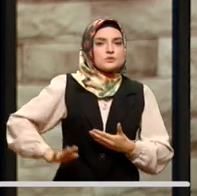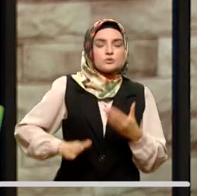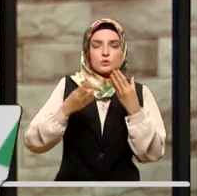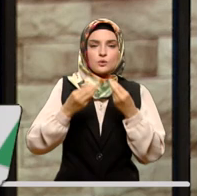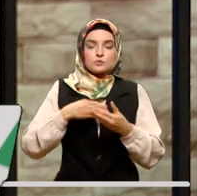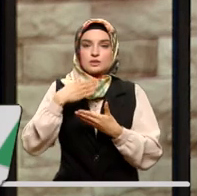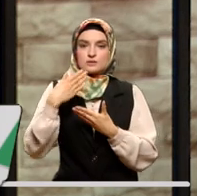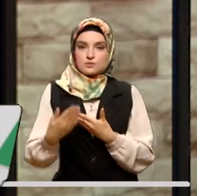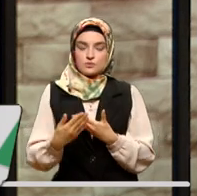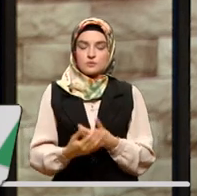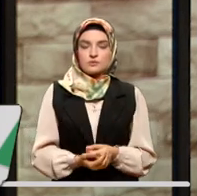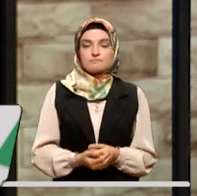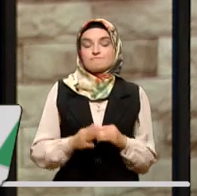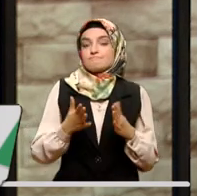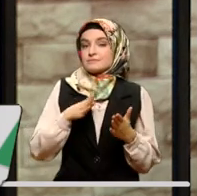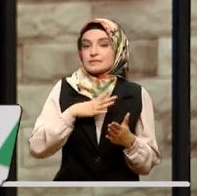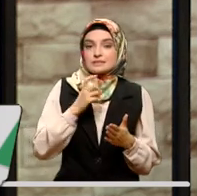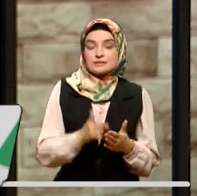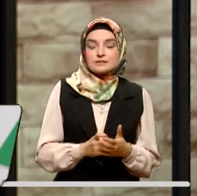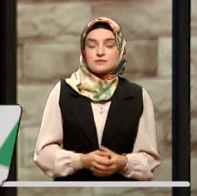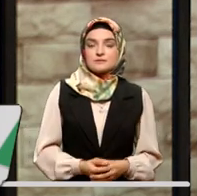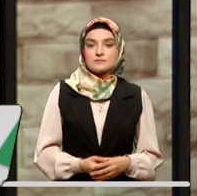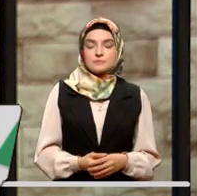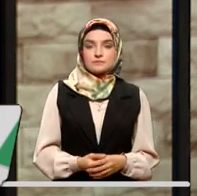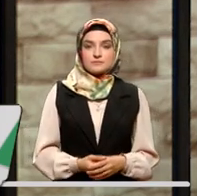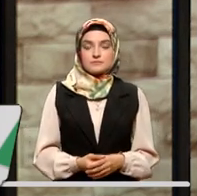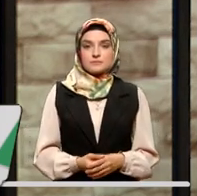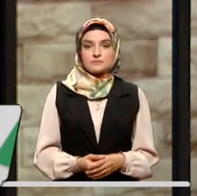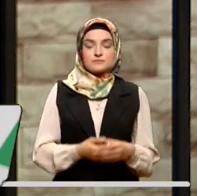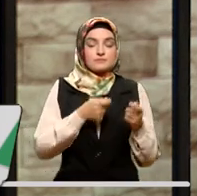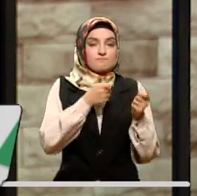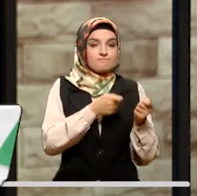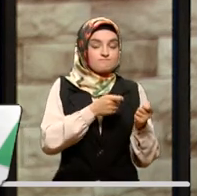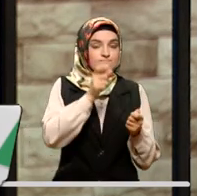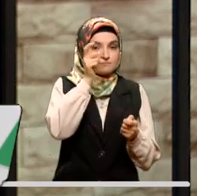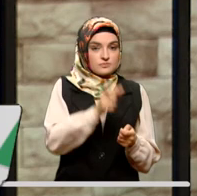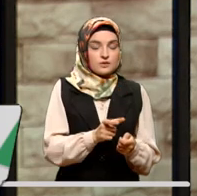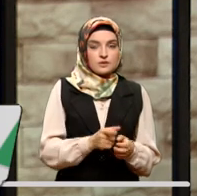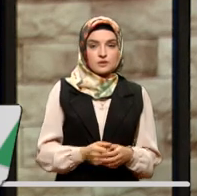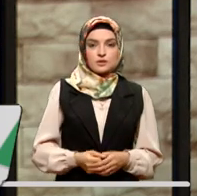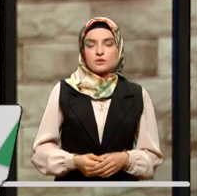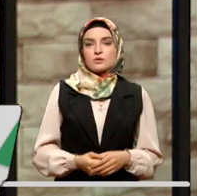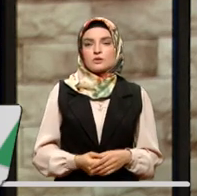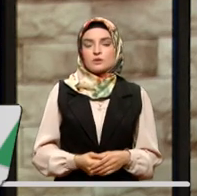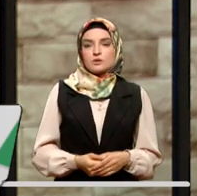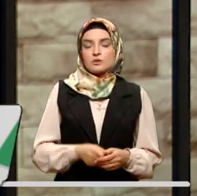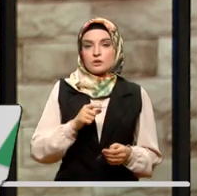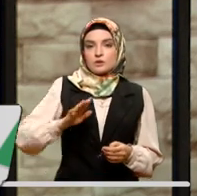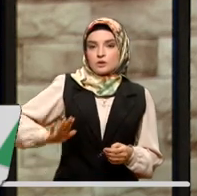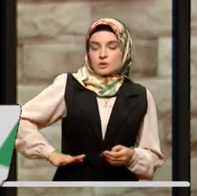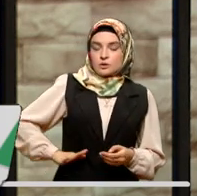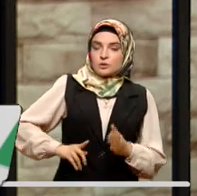sonra, bir bebek olduktan sonra ne var, nerede var? Eğitimciler de bu çocuğun